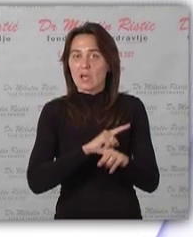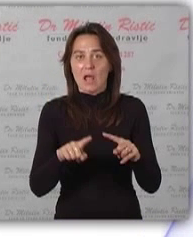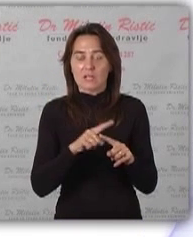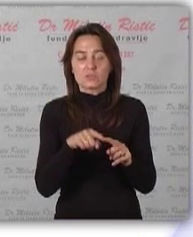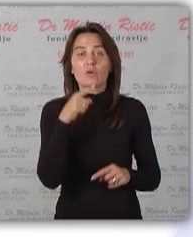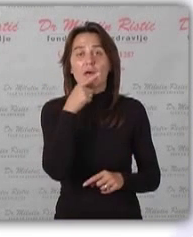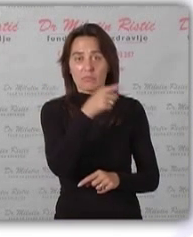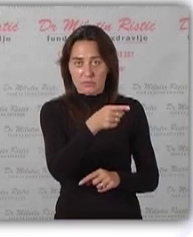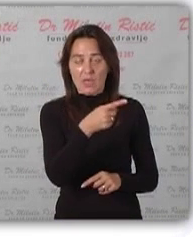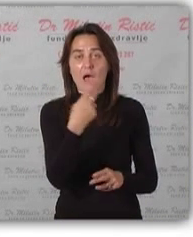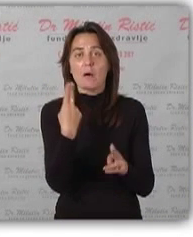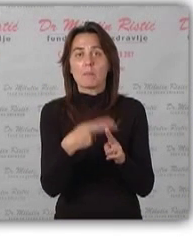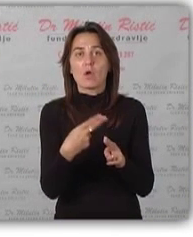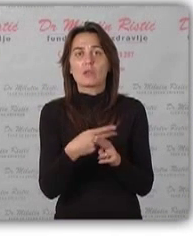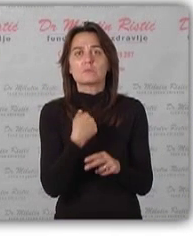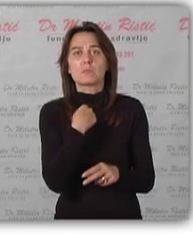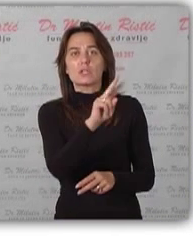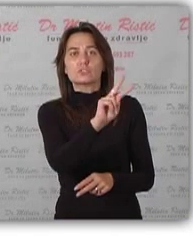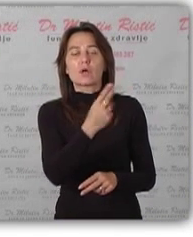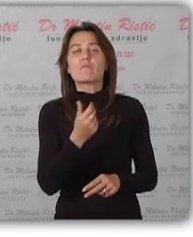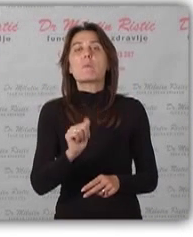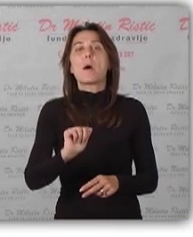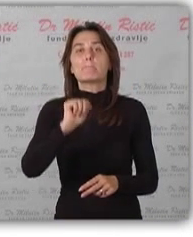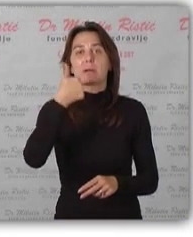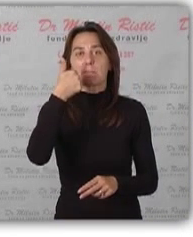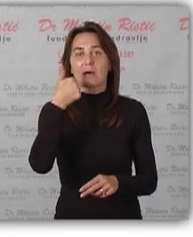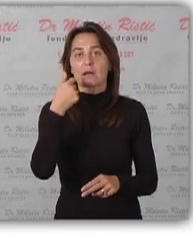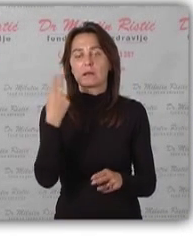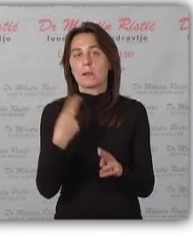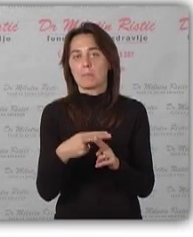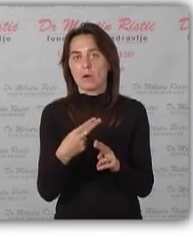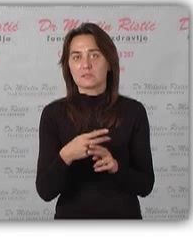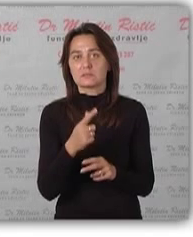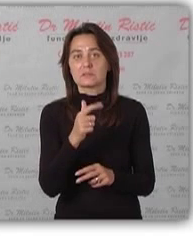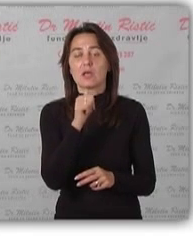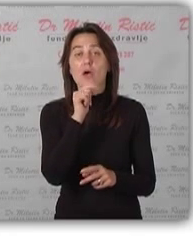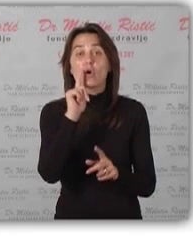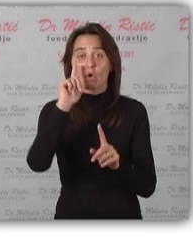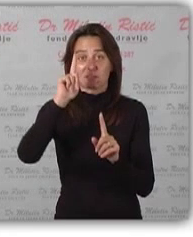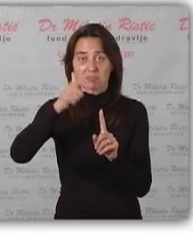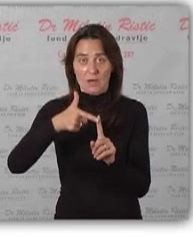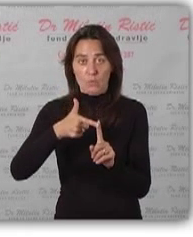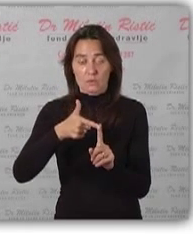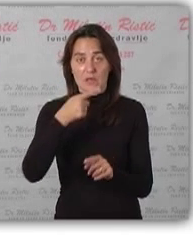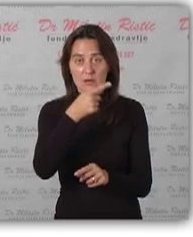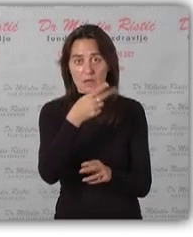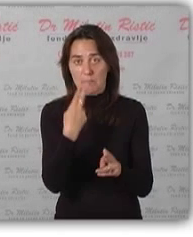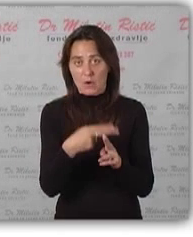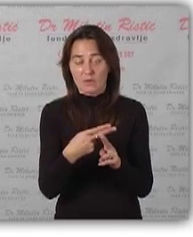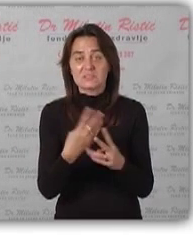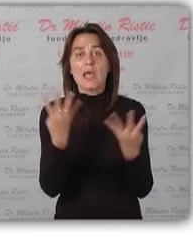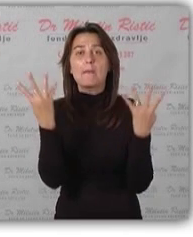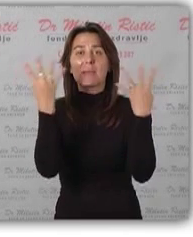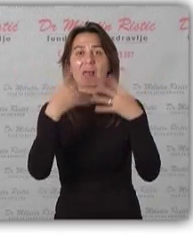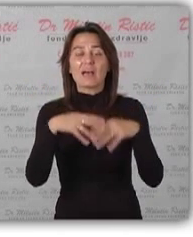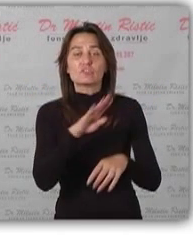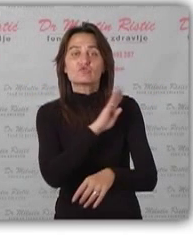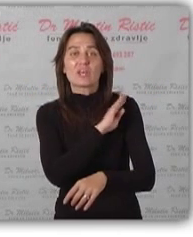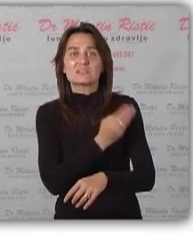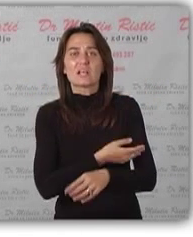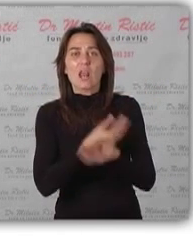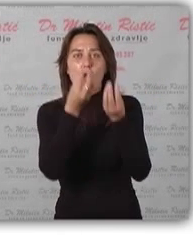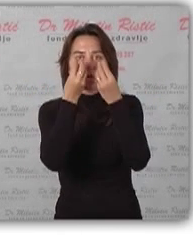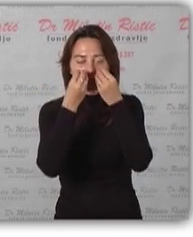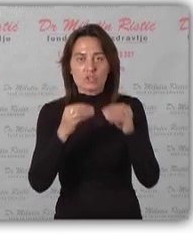uzrok i te artroze nazivamo primarne artroze. Kod sekundarnih artroza,